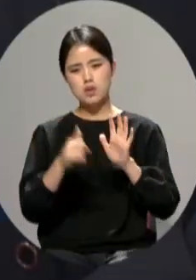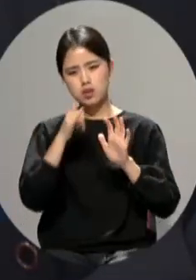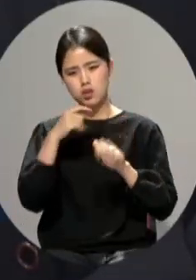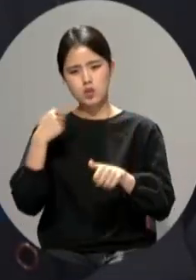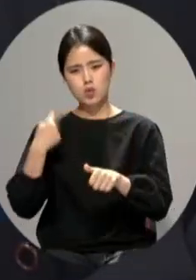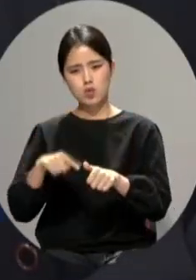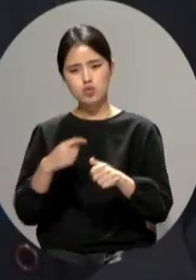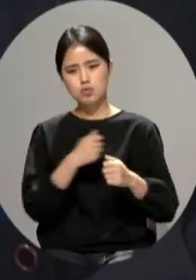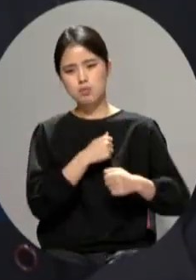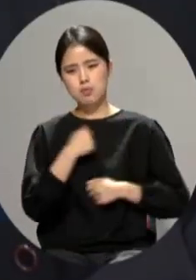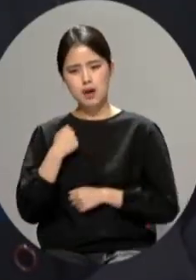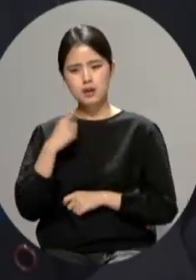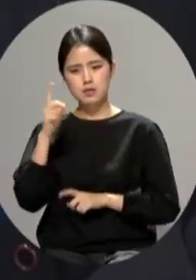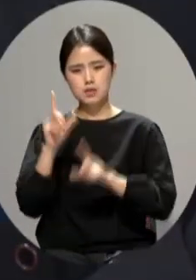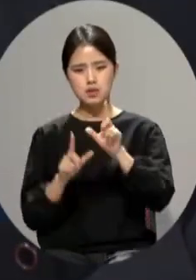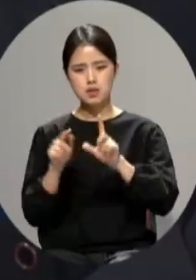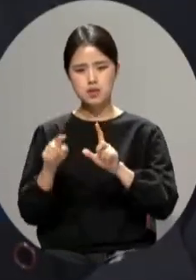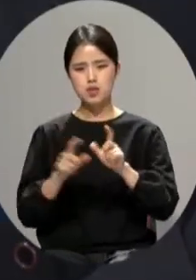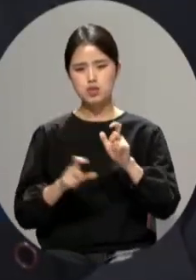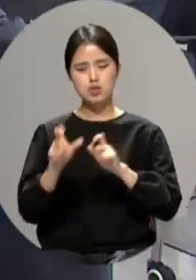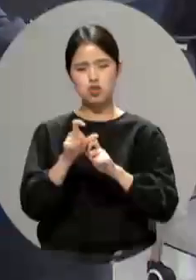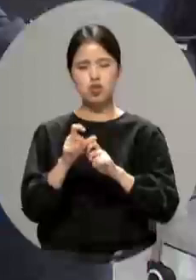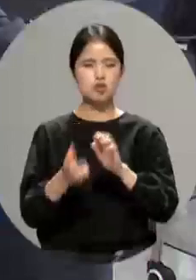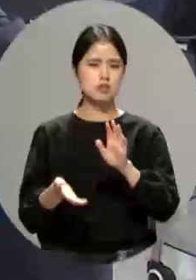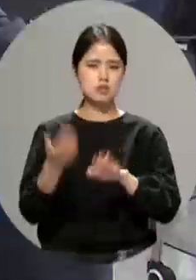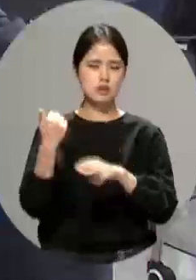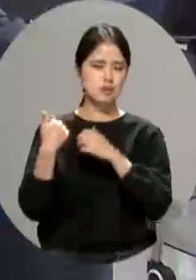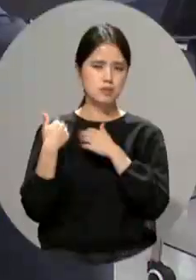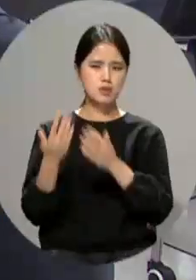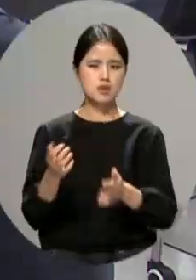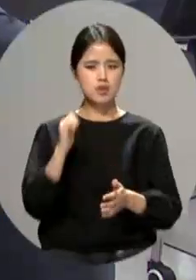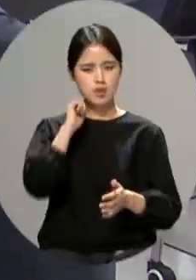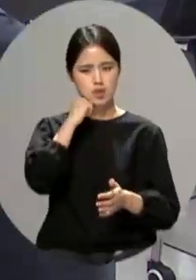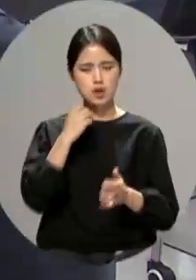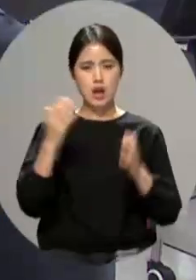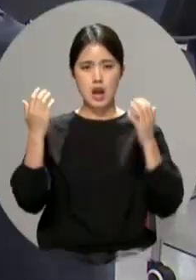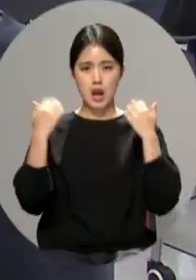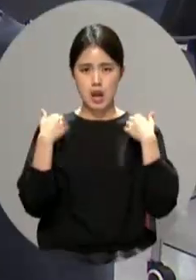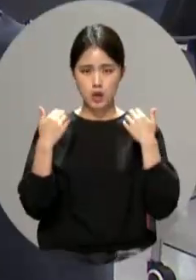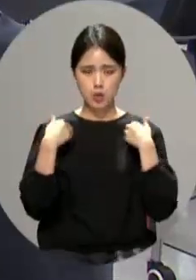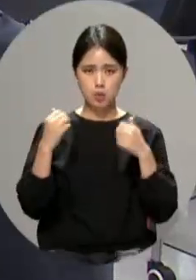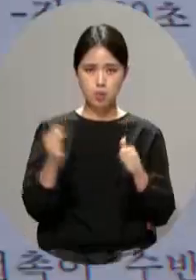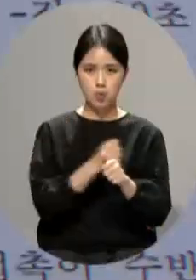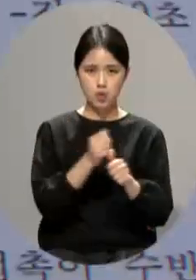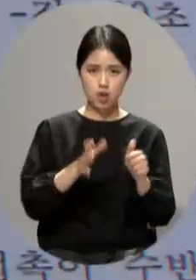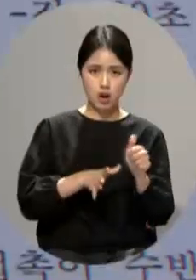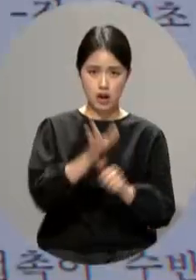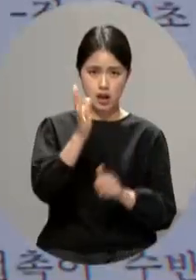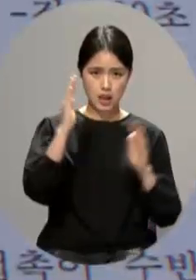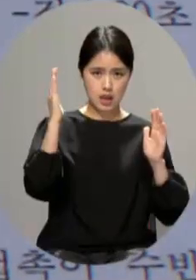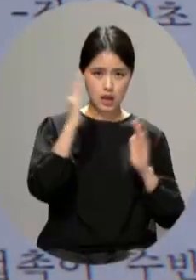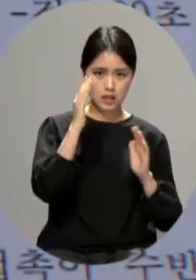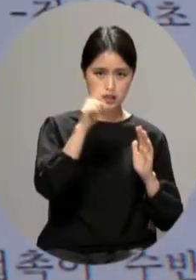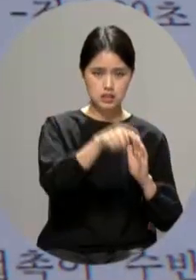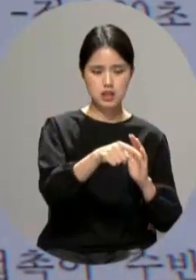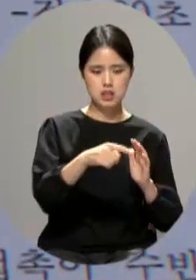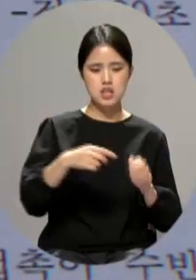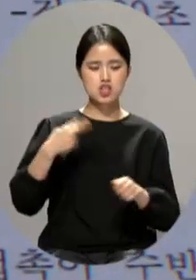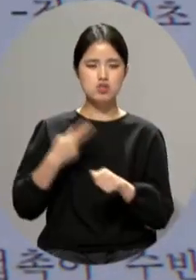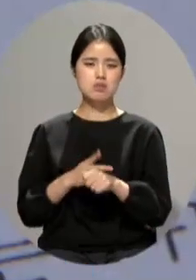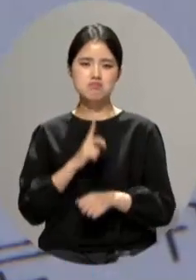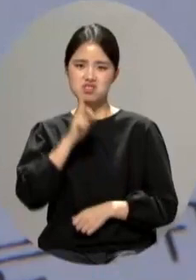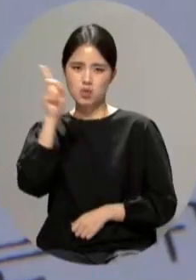교육 방임 현상을 더는 이상. 학교폭력 가해 학생이 담임교사를 정서학대로